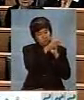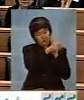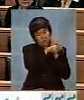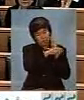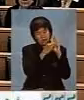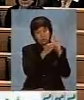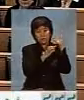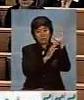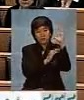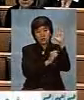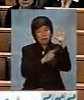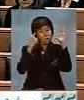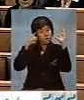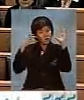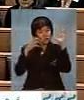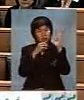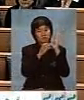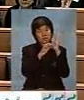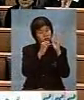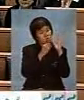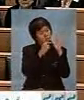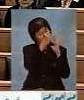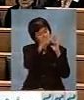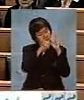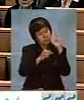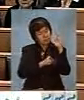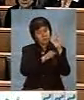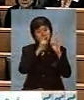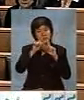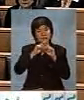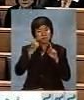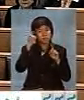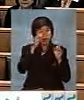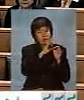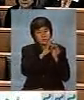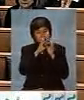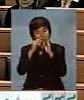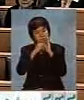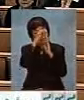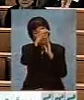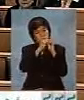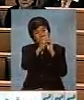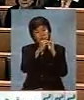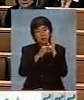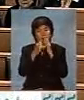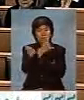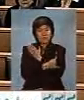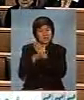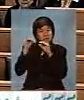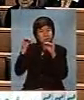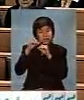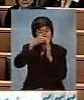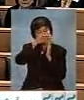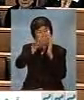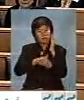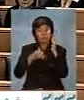หินและเส้นทางอื่นเพื่อเตรียมการเชื่อมต่อกับประเทศเพื่อนบ้านเร่งรัดโครงการรถไฟฟ้า10สายในกทมและ